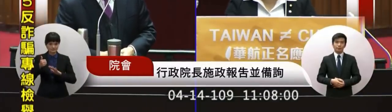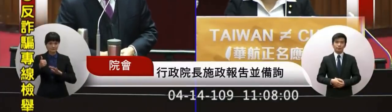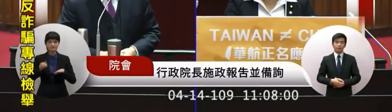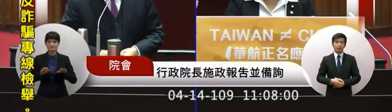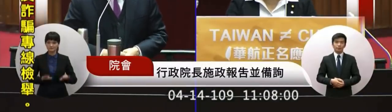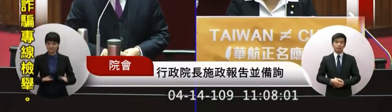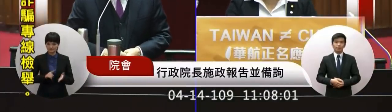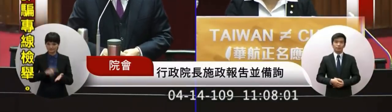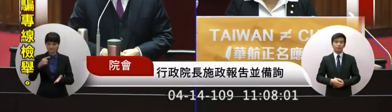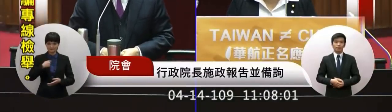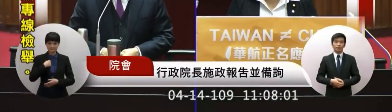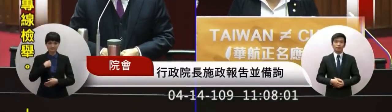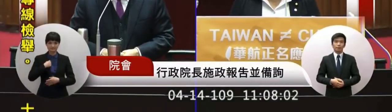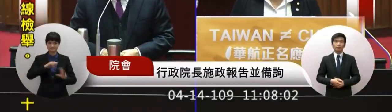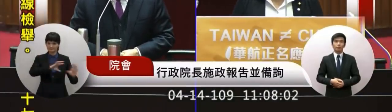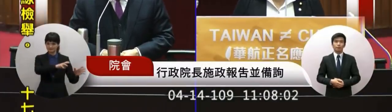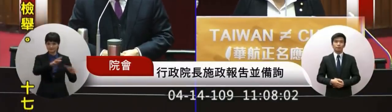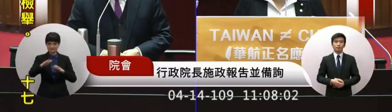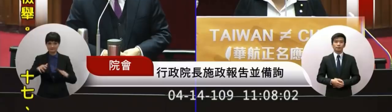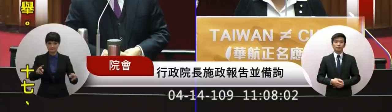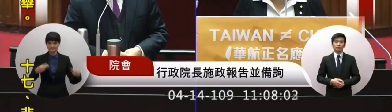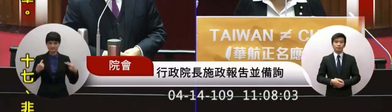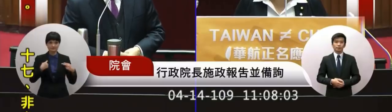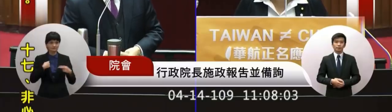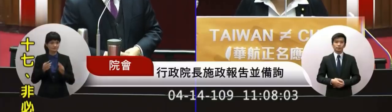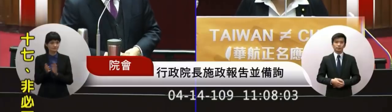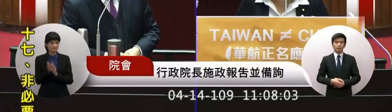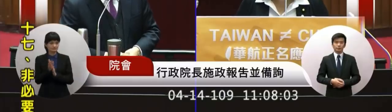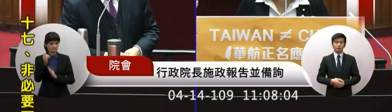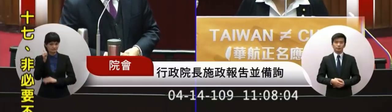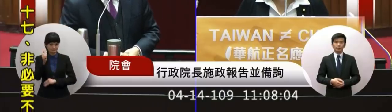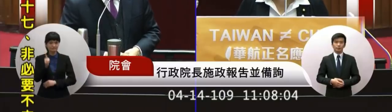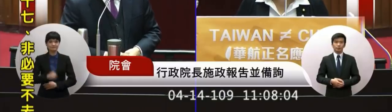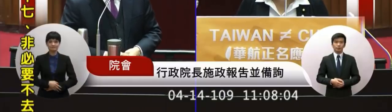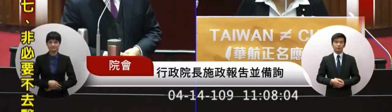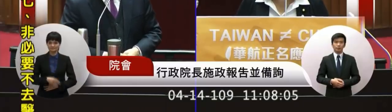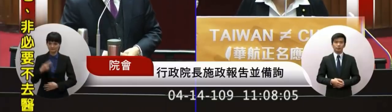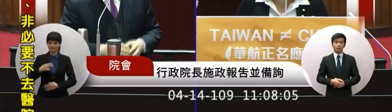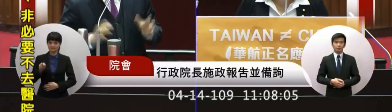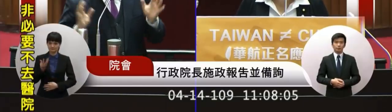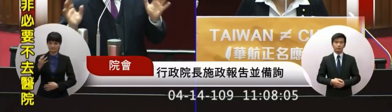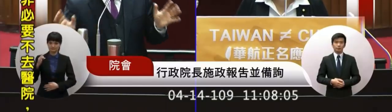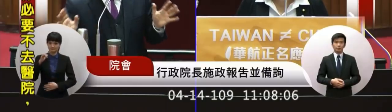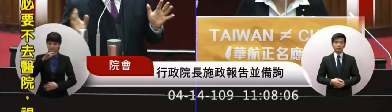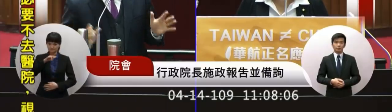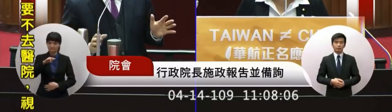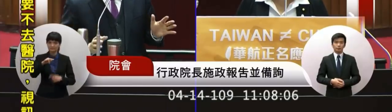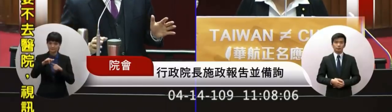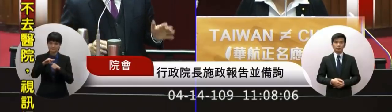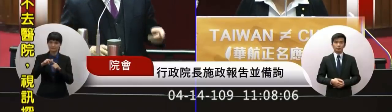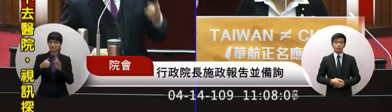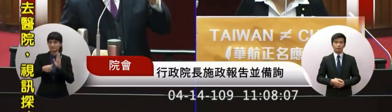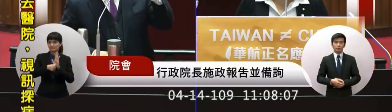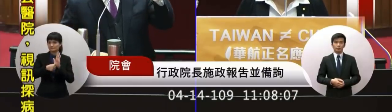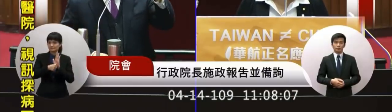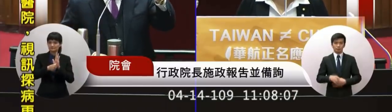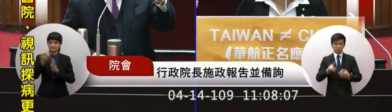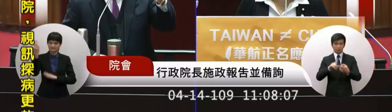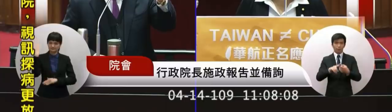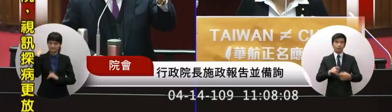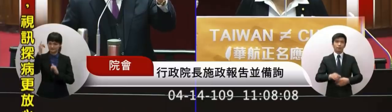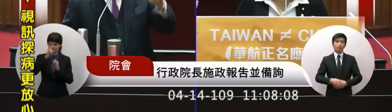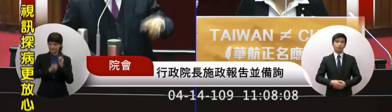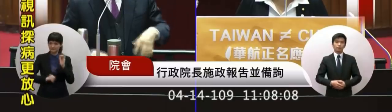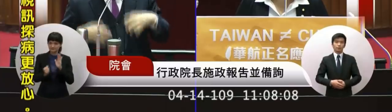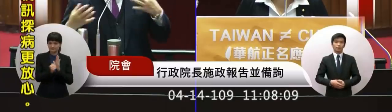次我們都看到世界都很可樂我們的花旁這就是歷史的英國名